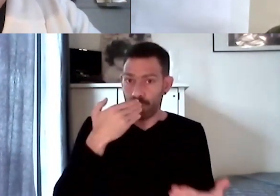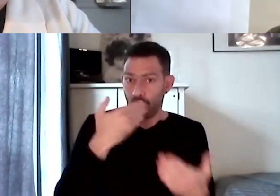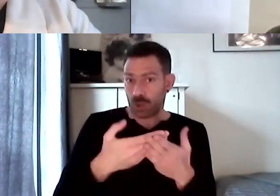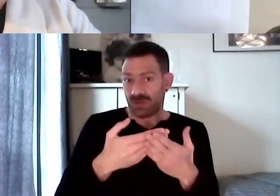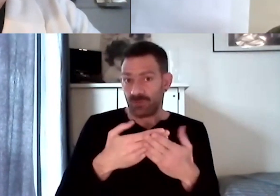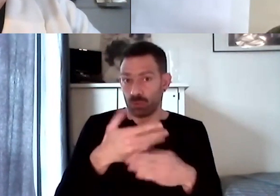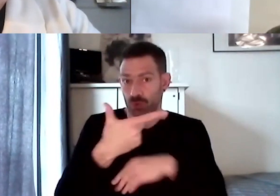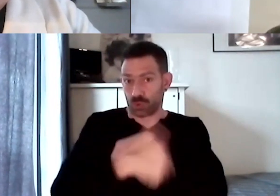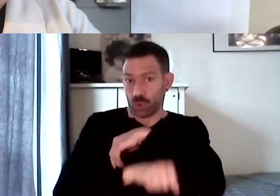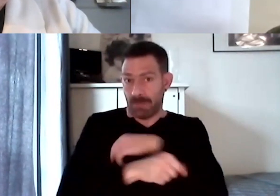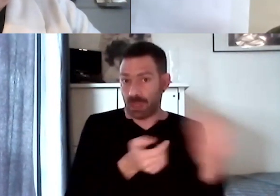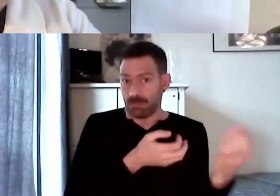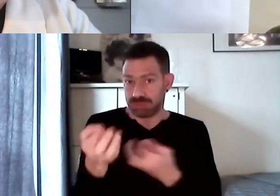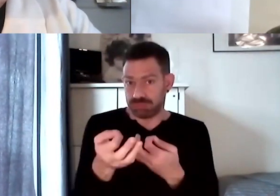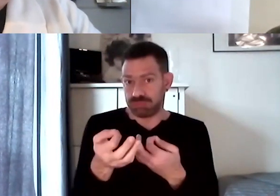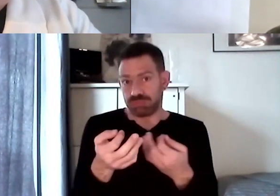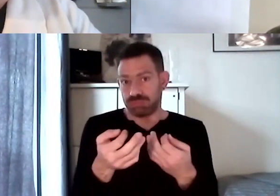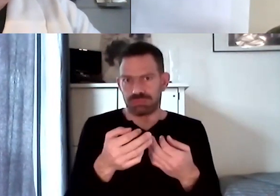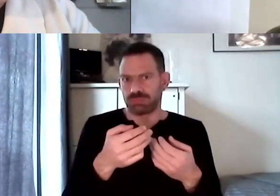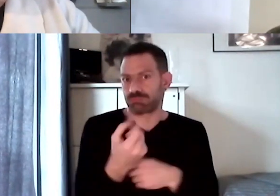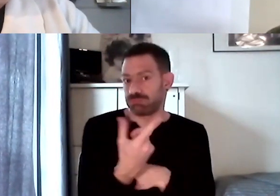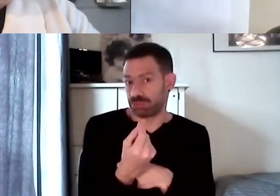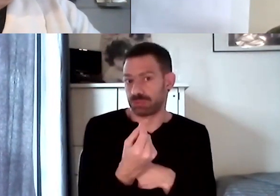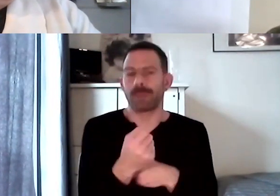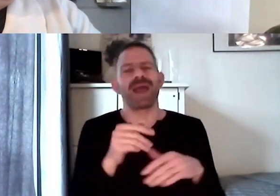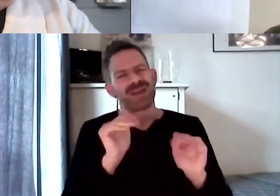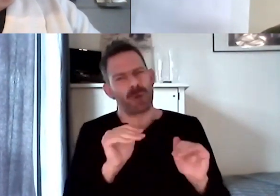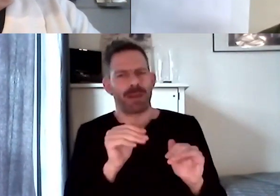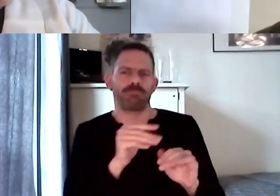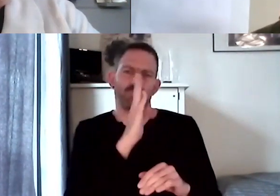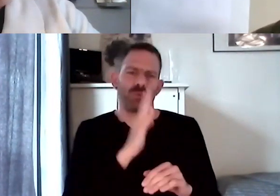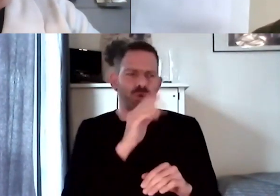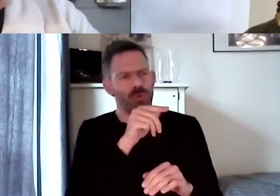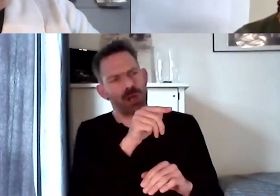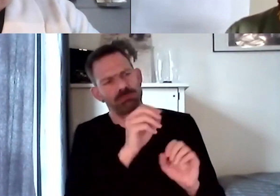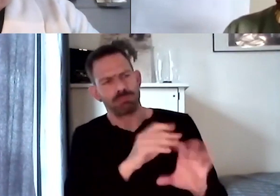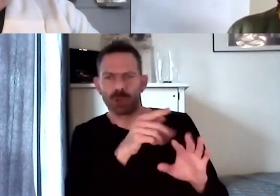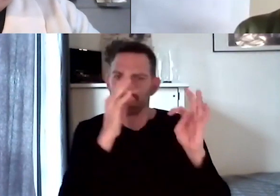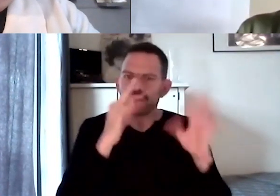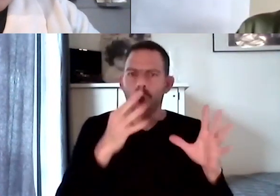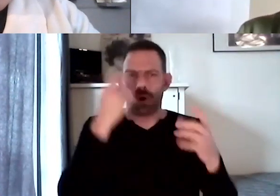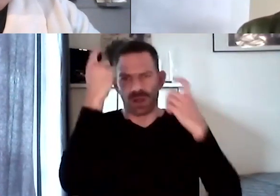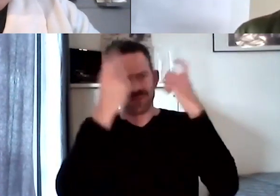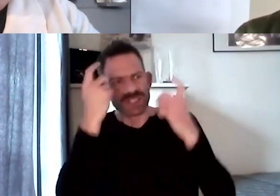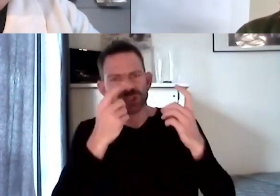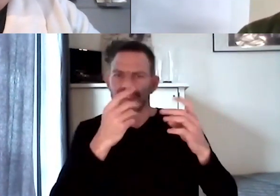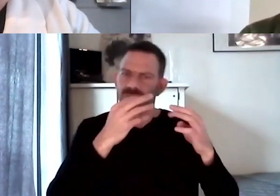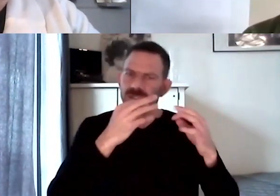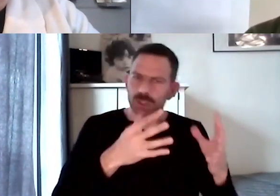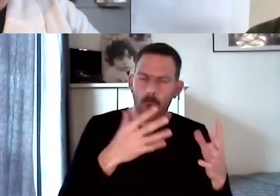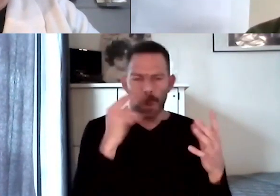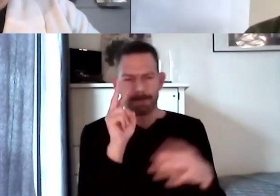de la réflexion, il faut le temps que la personne puisse réfléchir et se poser. Alors justement, j'ai